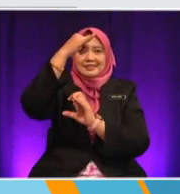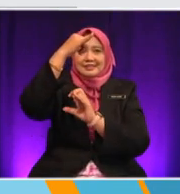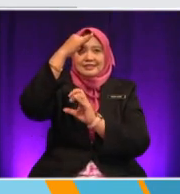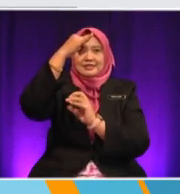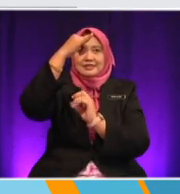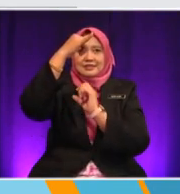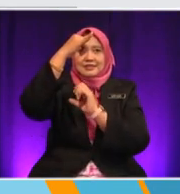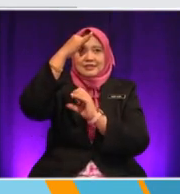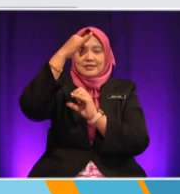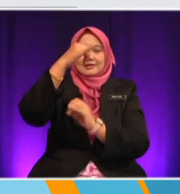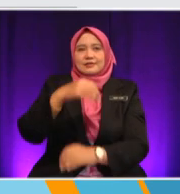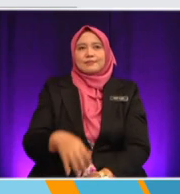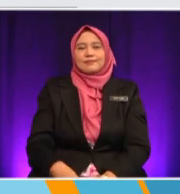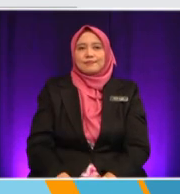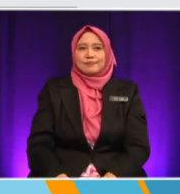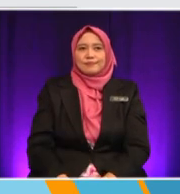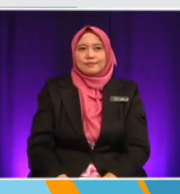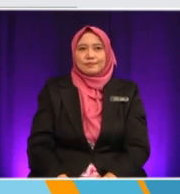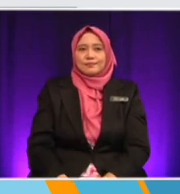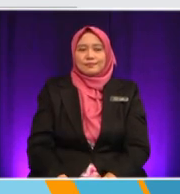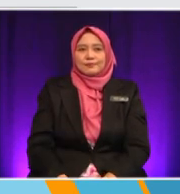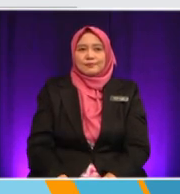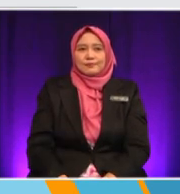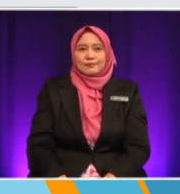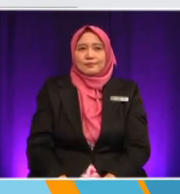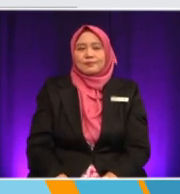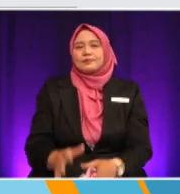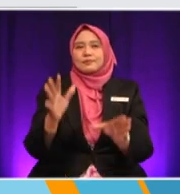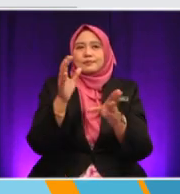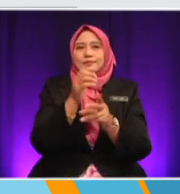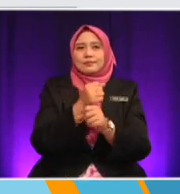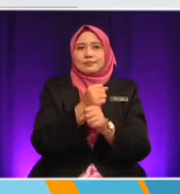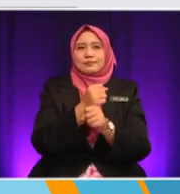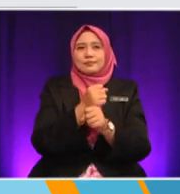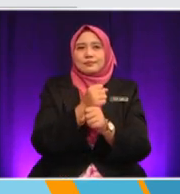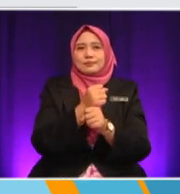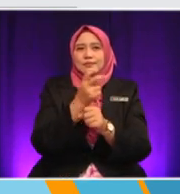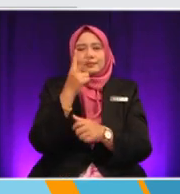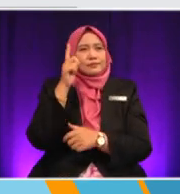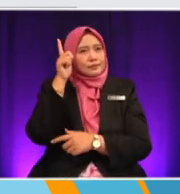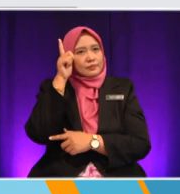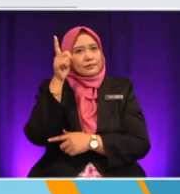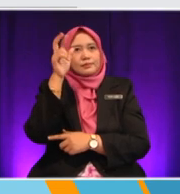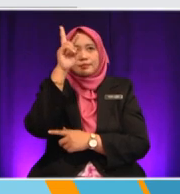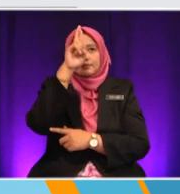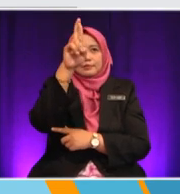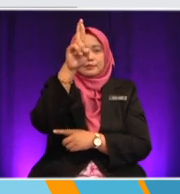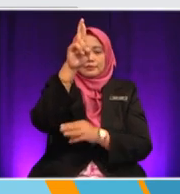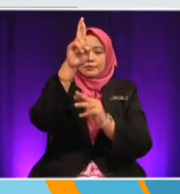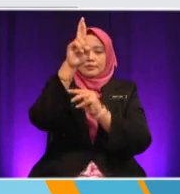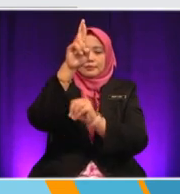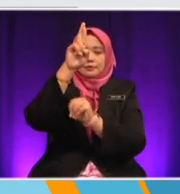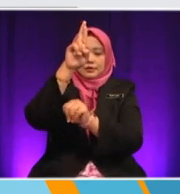itu di bawahnya I dan seterusnya lah dapatlah Ar mana ar ar kita akan dapat m